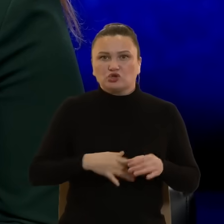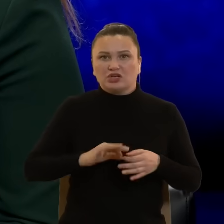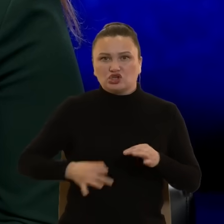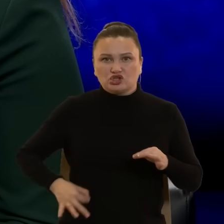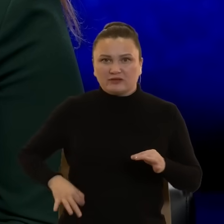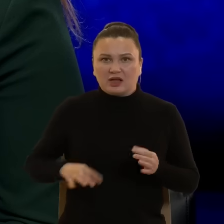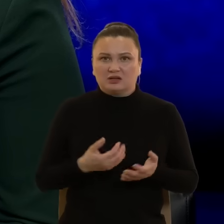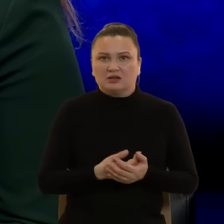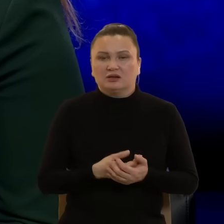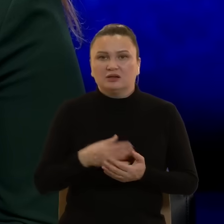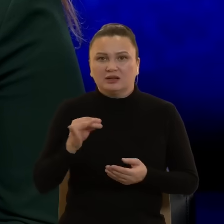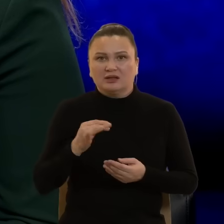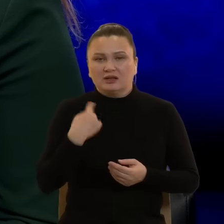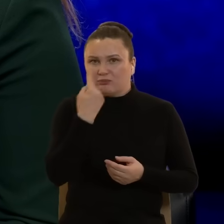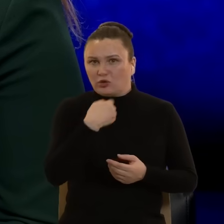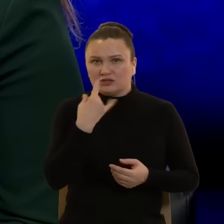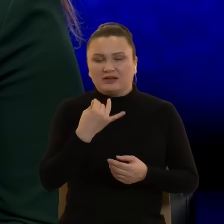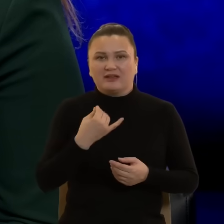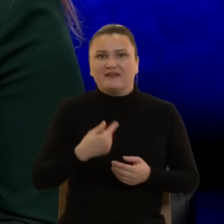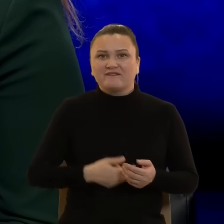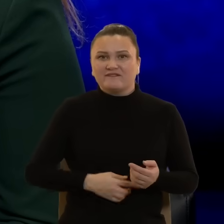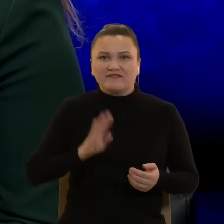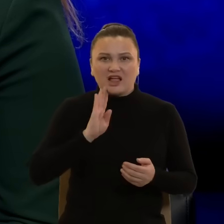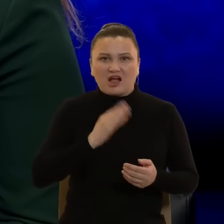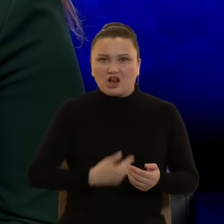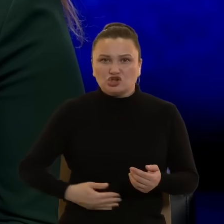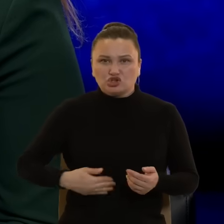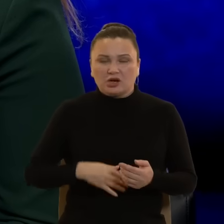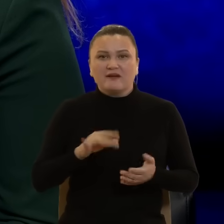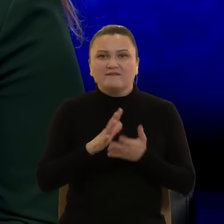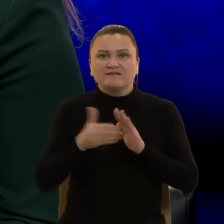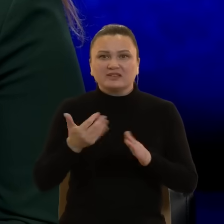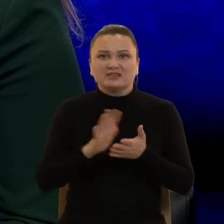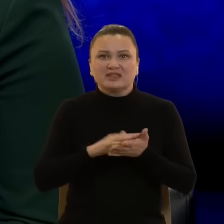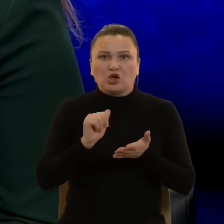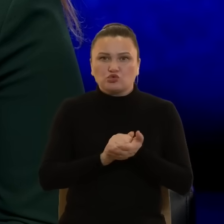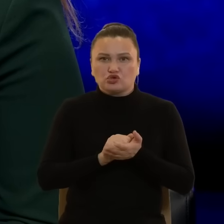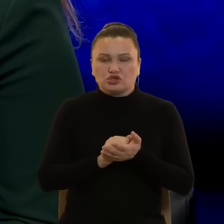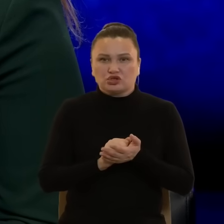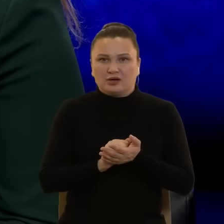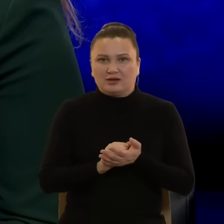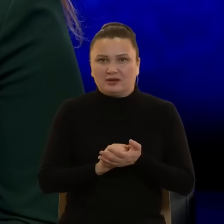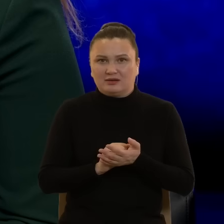желудочно-кишечного тракта, например, и полости рта, и влагалища, вызывая нарушение, некий дисбаланс